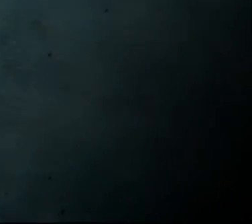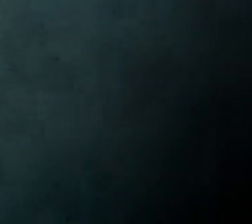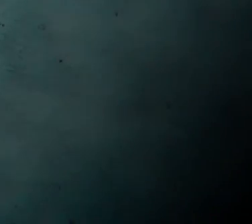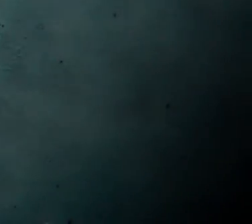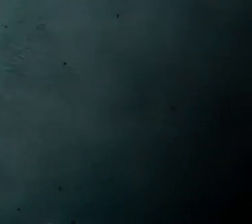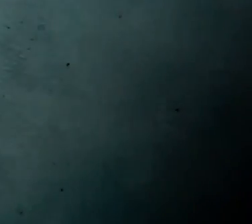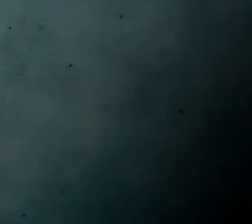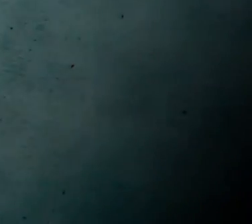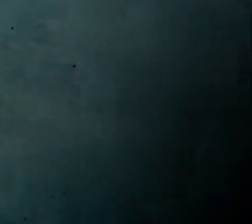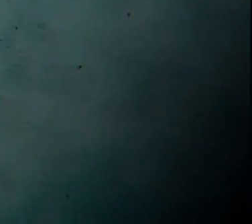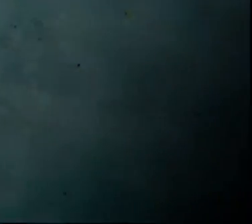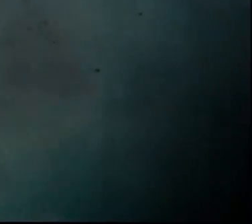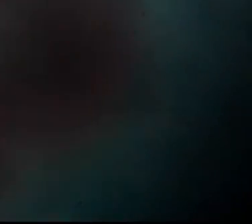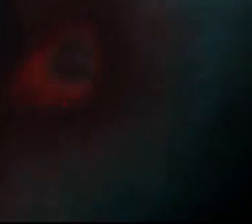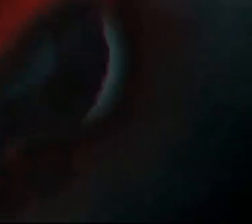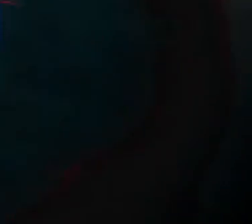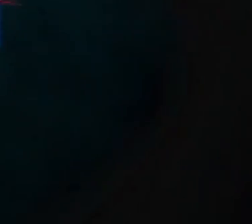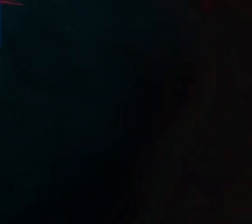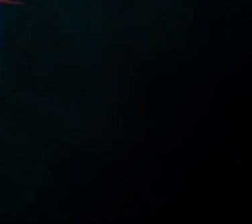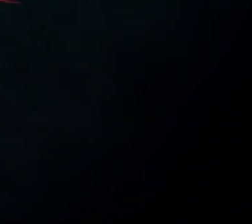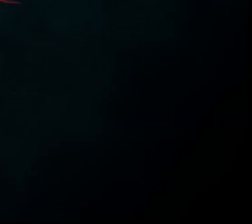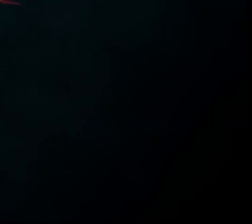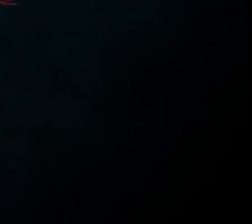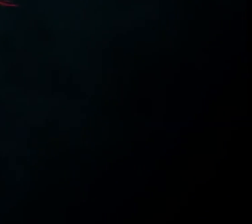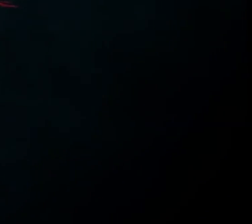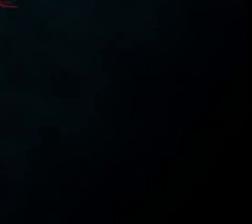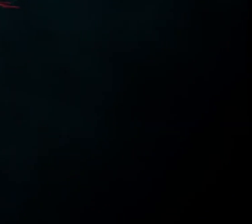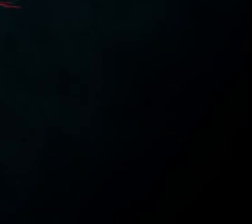2018. Gri beton fondaki siyah kare içinde Sinegraf ve Osman Sınav yazıları.